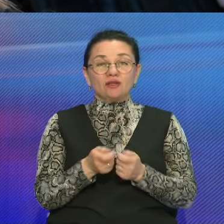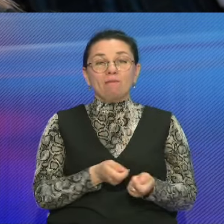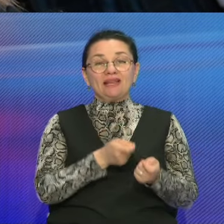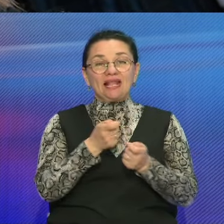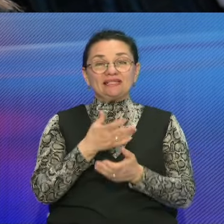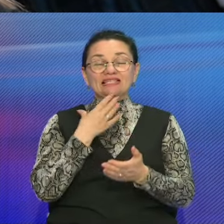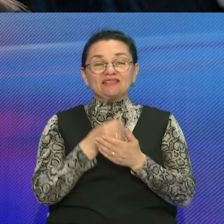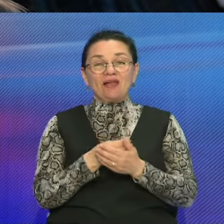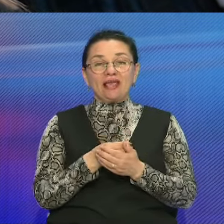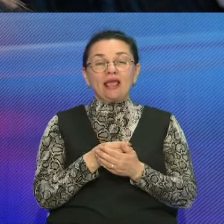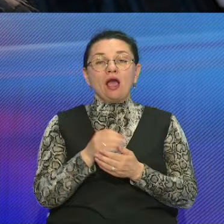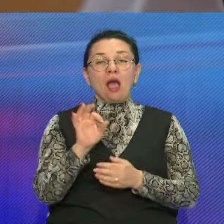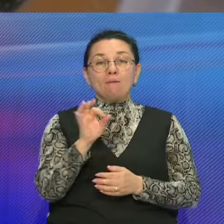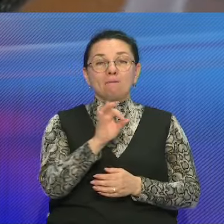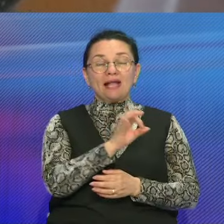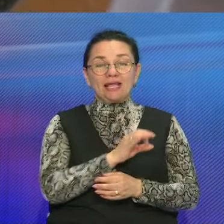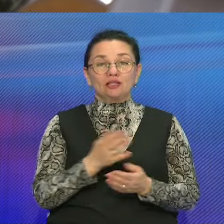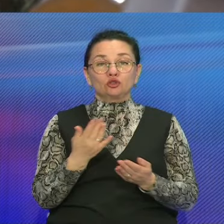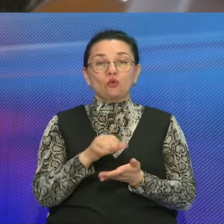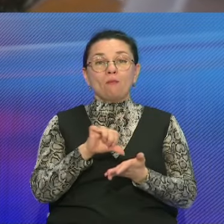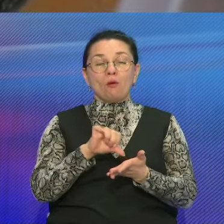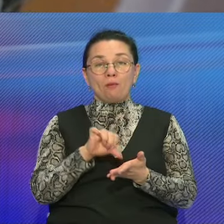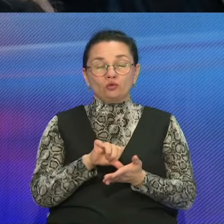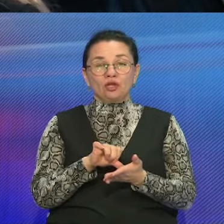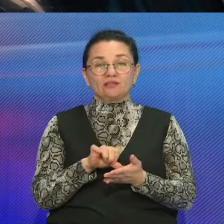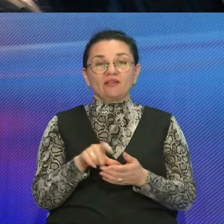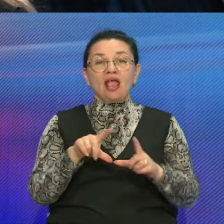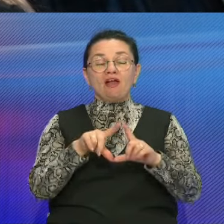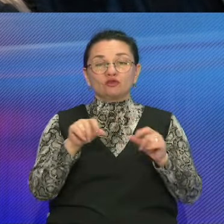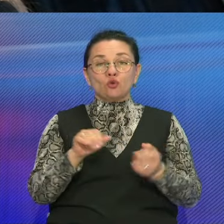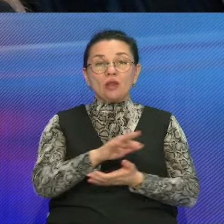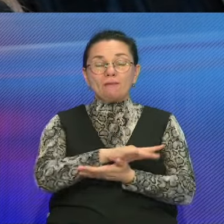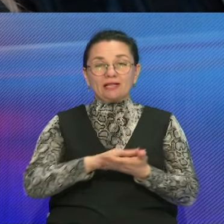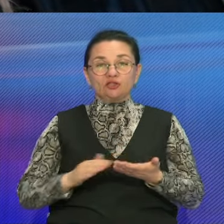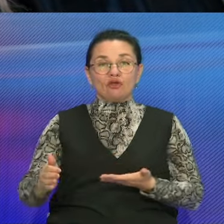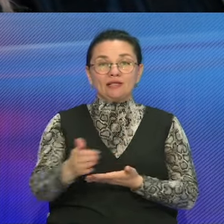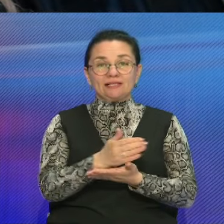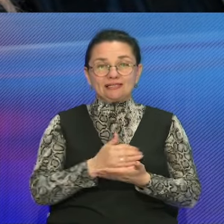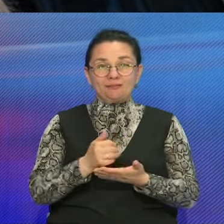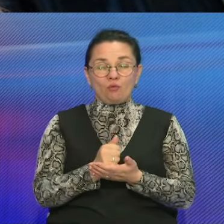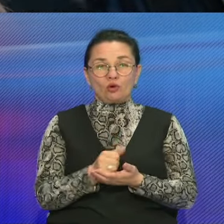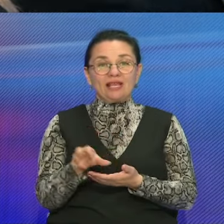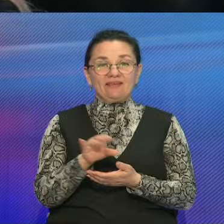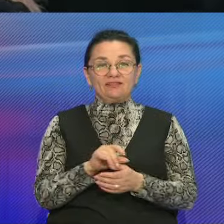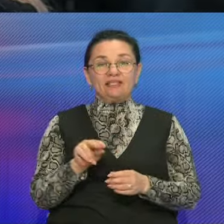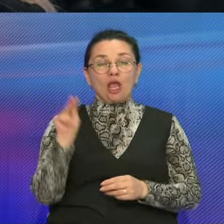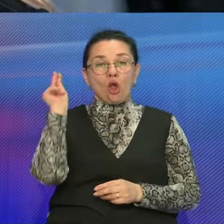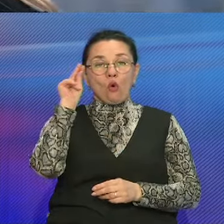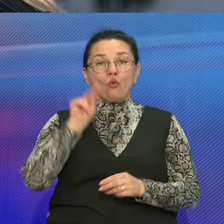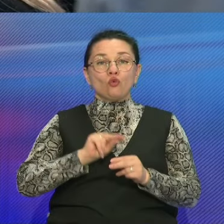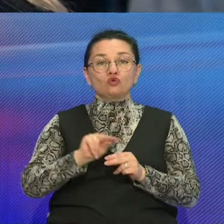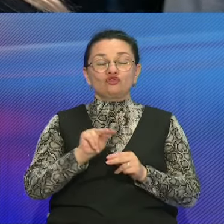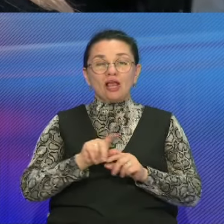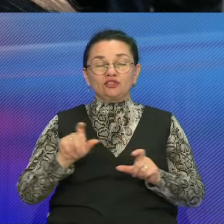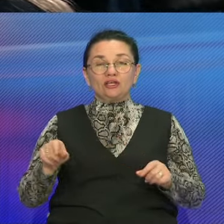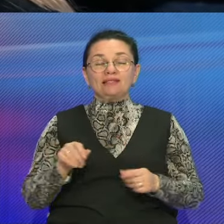чтобы поучаствовать в этом проекте. В школе продолжается сбор, и все учащиеся очень откликнулись на эту